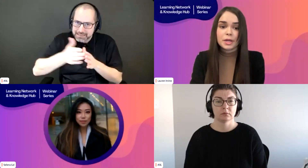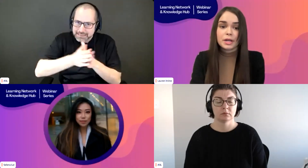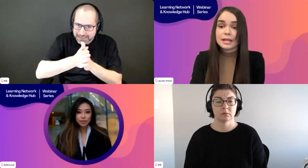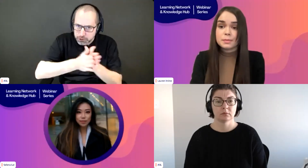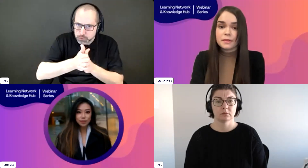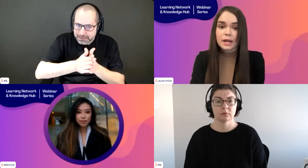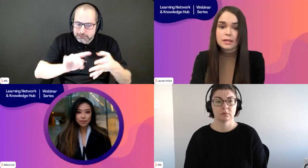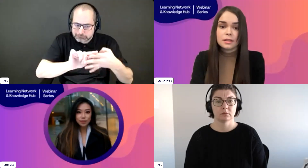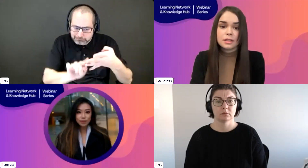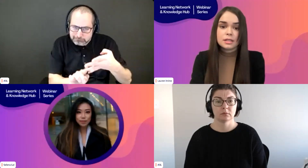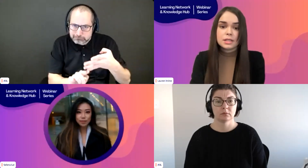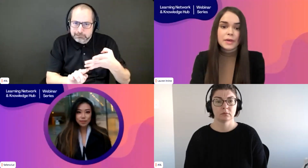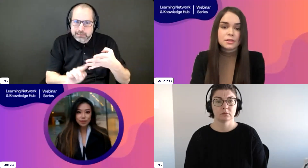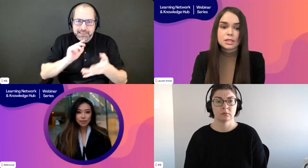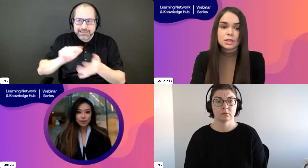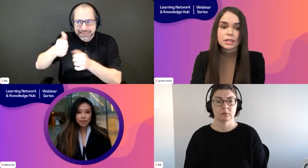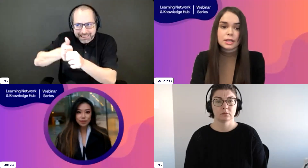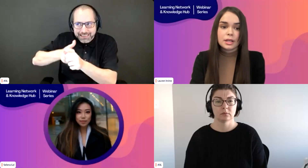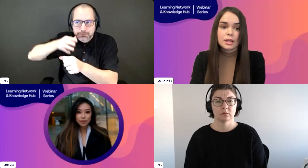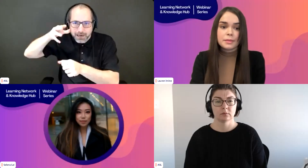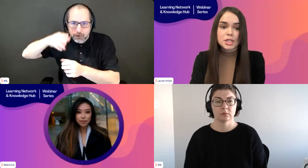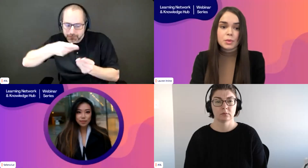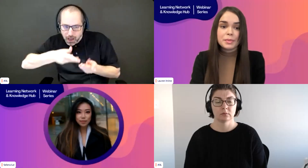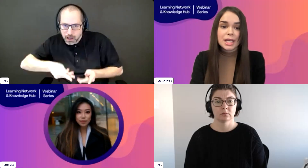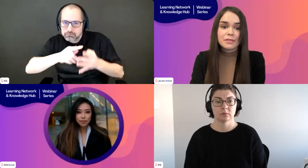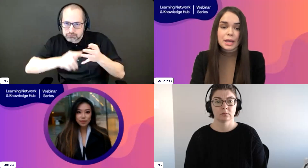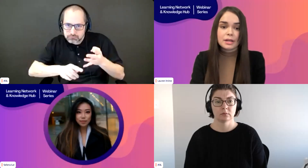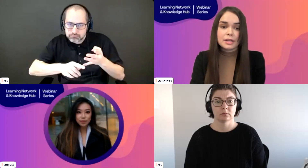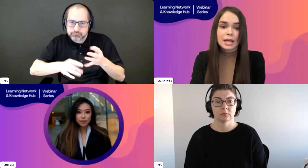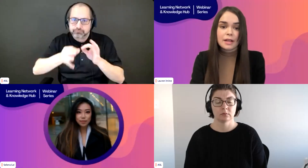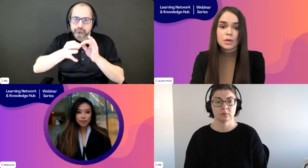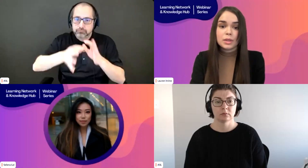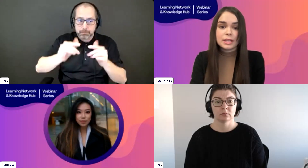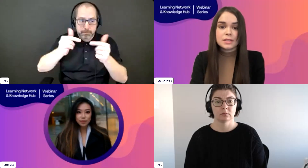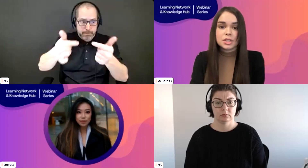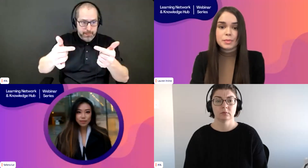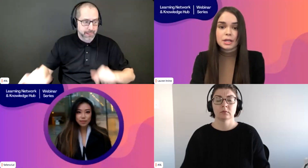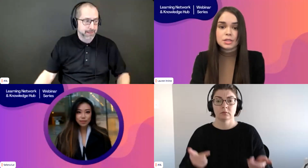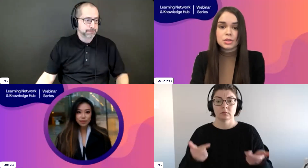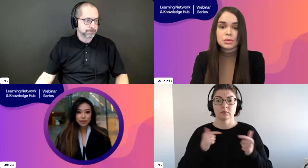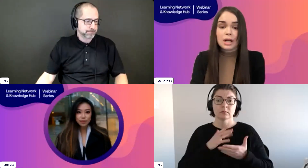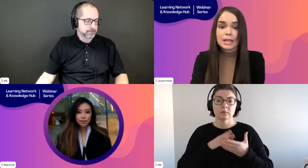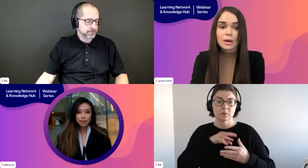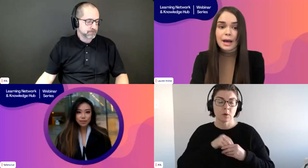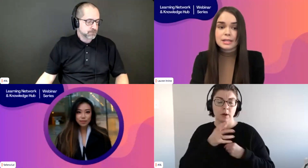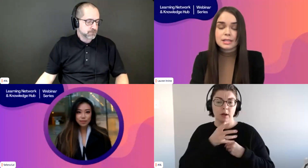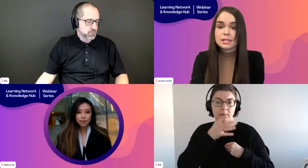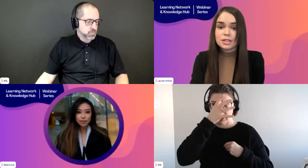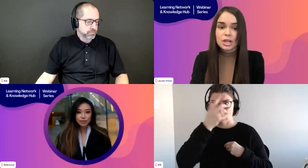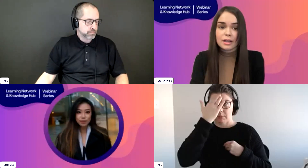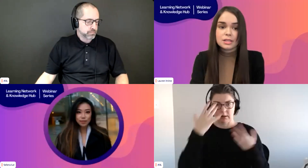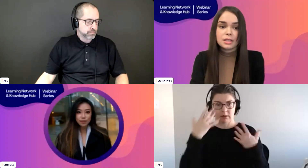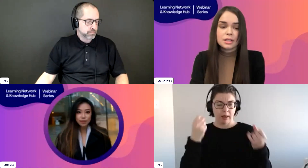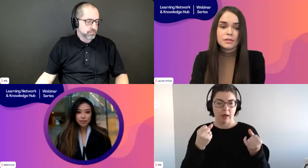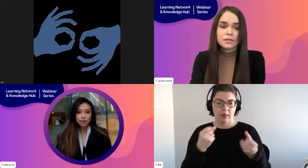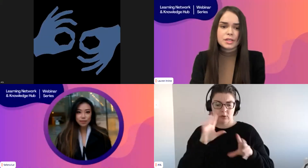en considération y compris les ressources que chaque parent doit offrir y compris le bien-être mental la volonté de